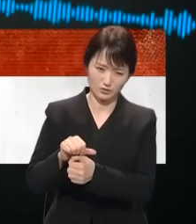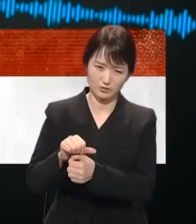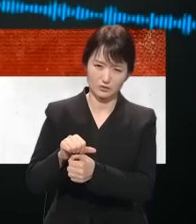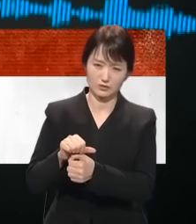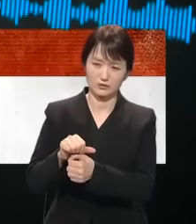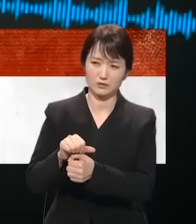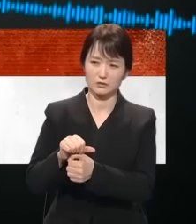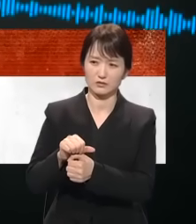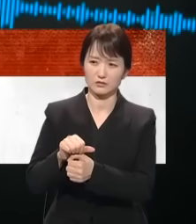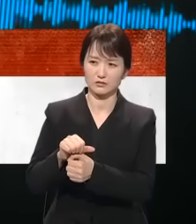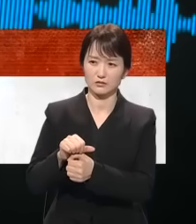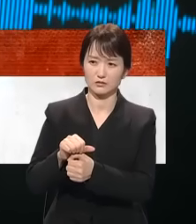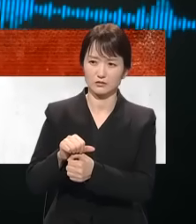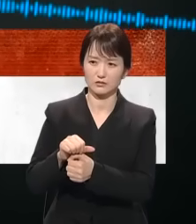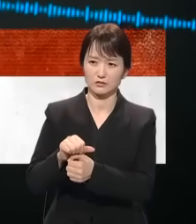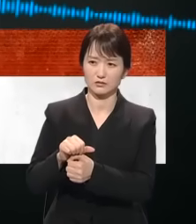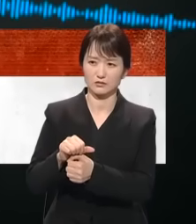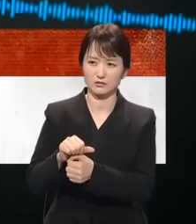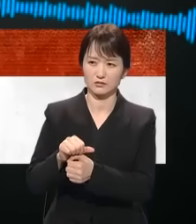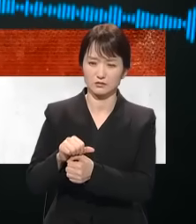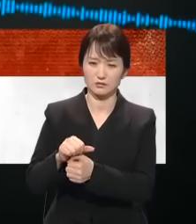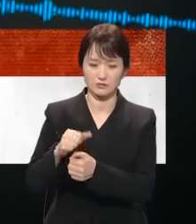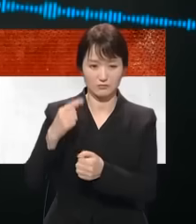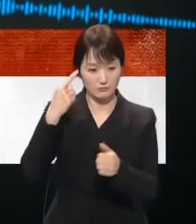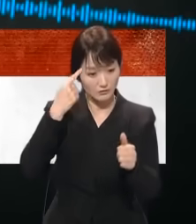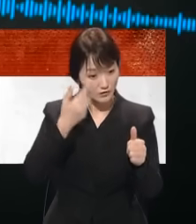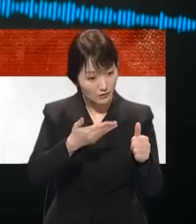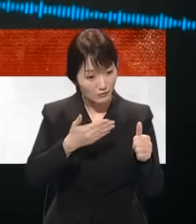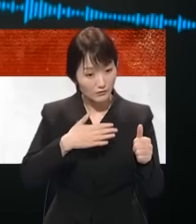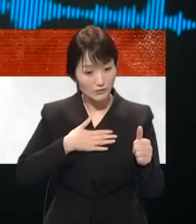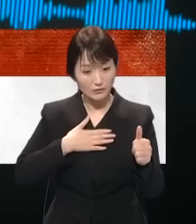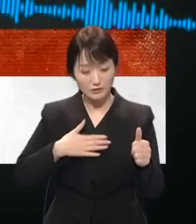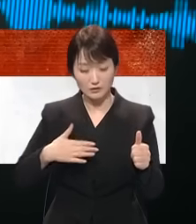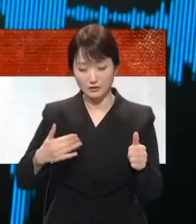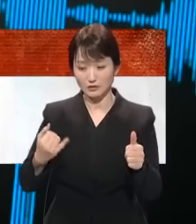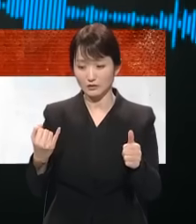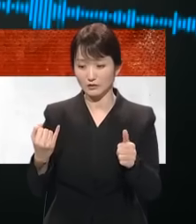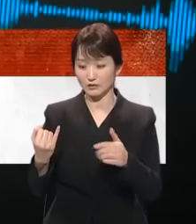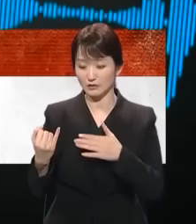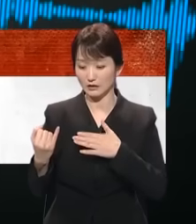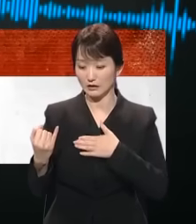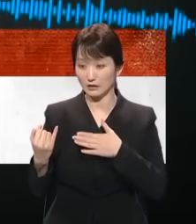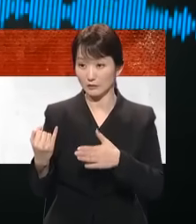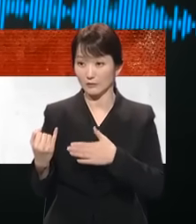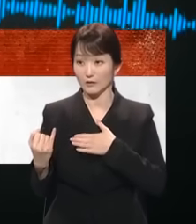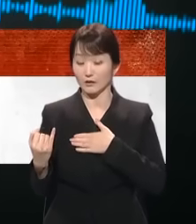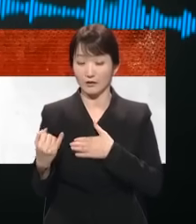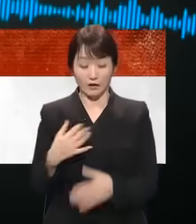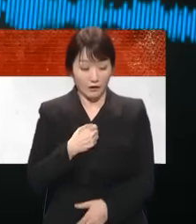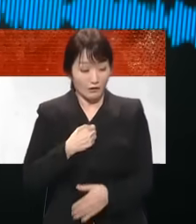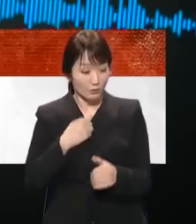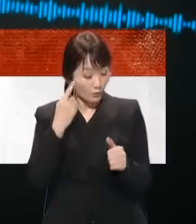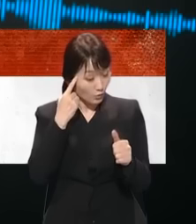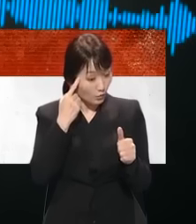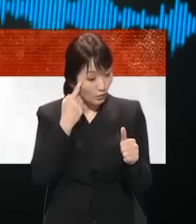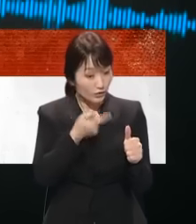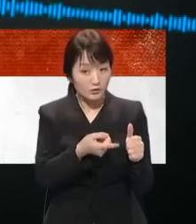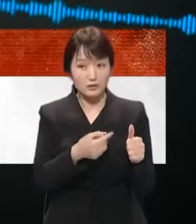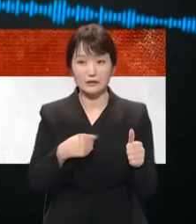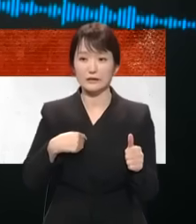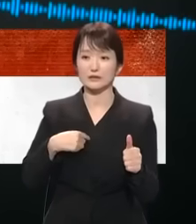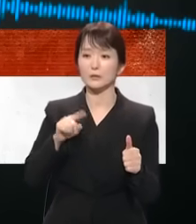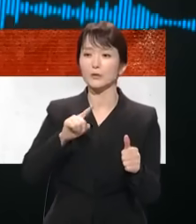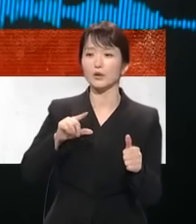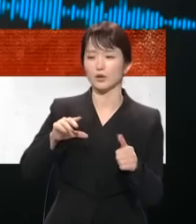질문을 하고 있는데 제 가슴을 만지시는 거예요 그래서 제가 너무 깜짝 놀래서 어 왜 이러 시냐 하니까 아네 가슴이 뭐가